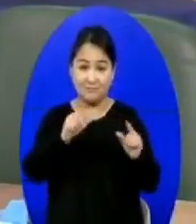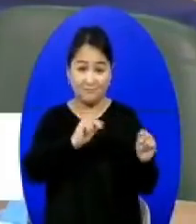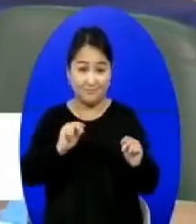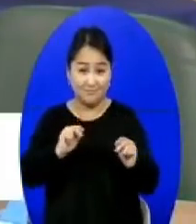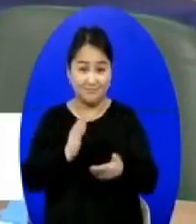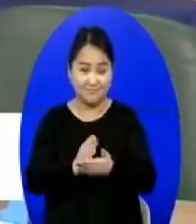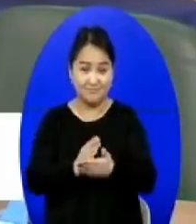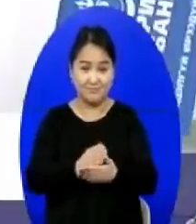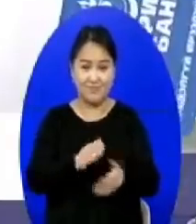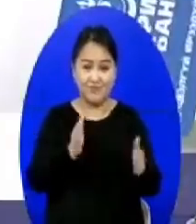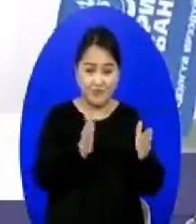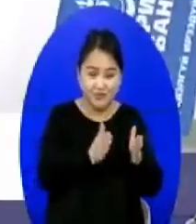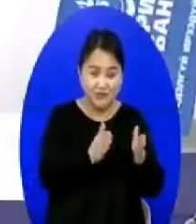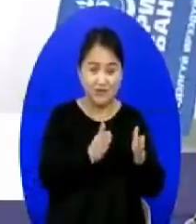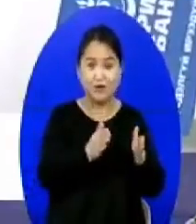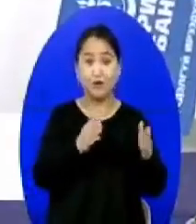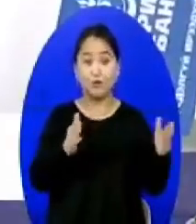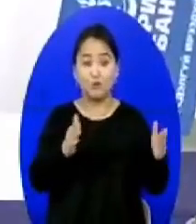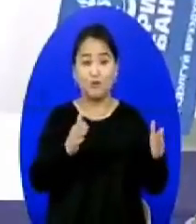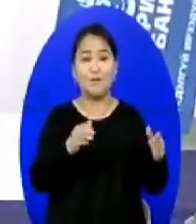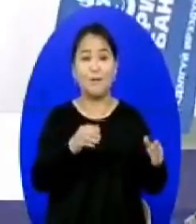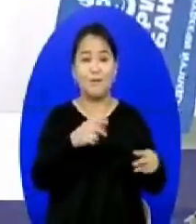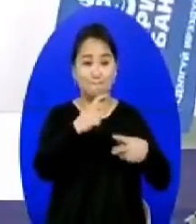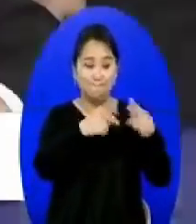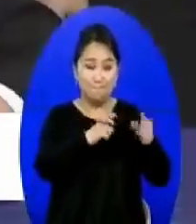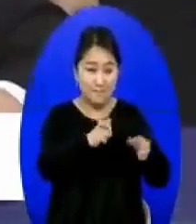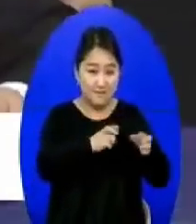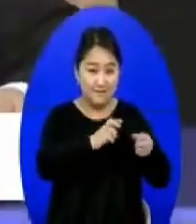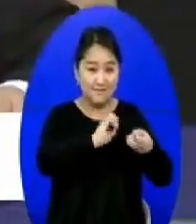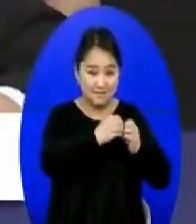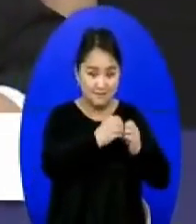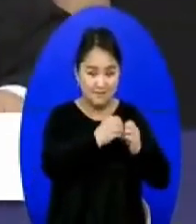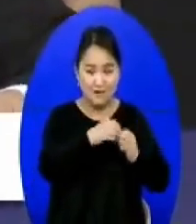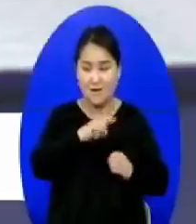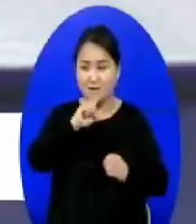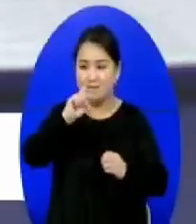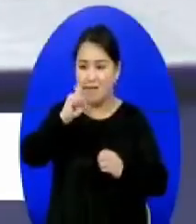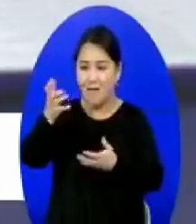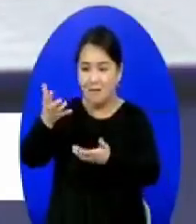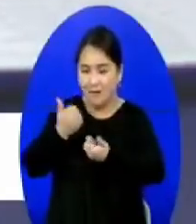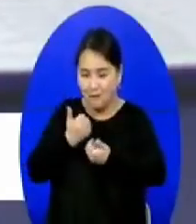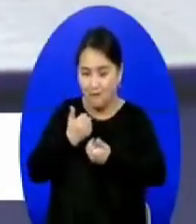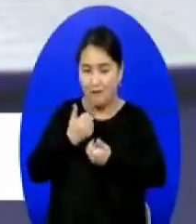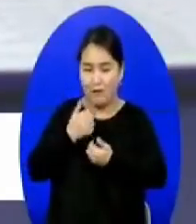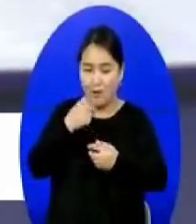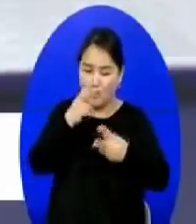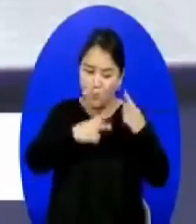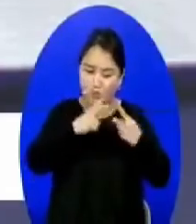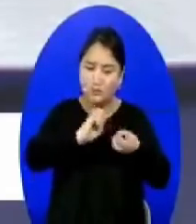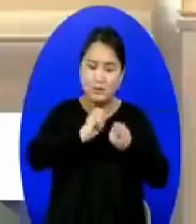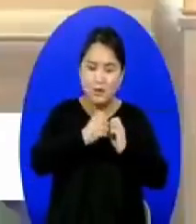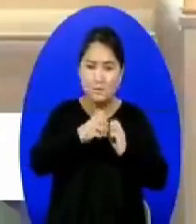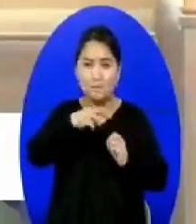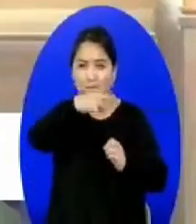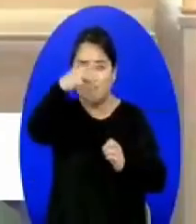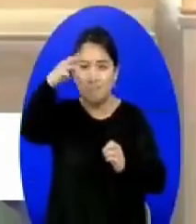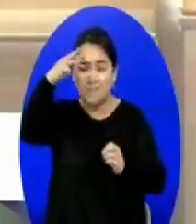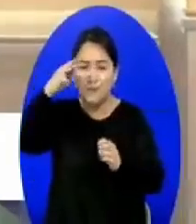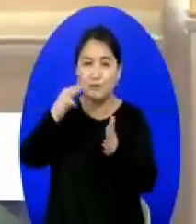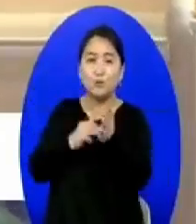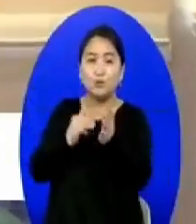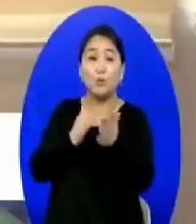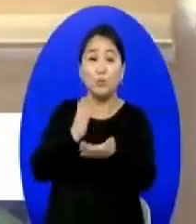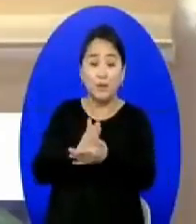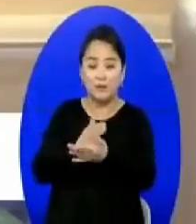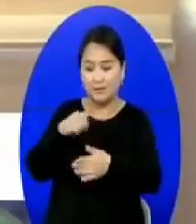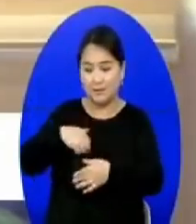Жижиг дунд бизнес эрхлэгчдийн хувьд хамгийн их тулгамддаг асуудал нь зээлийн санхүүжилт баг. Үйлдвэрлэлээ хөгжүүлэхэд мэдлэг туршлага дутагддаг гэж салбарынхан хэлдэг. Яг энэ асуудлыг